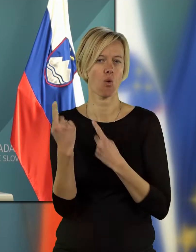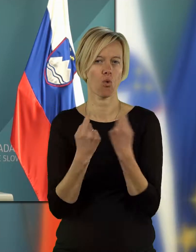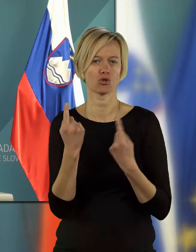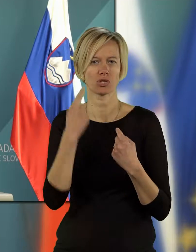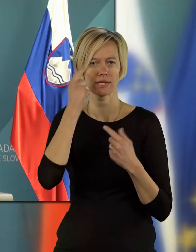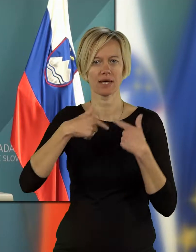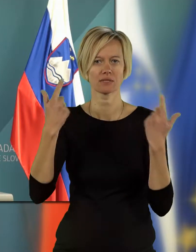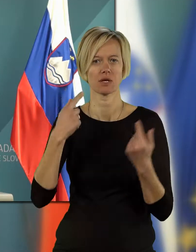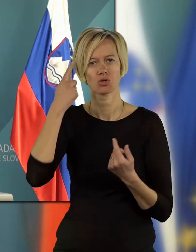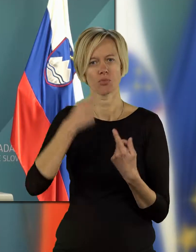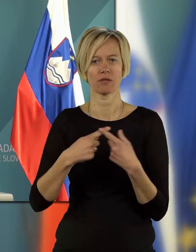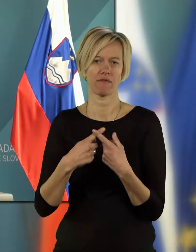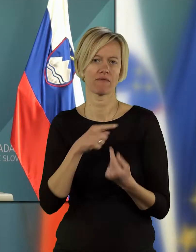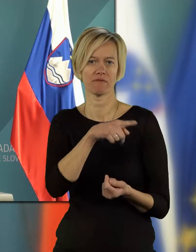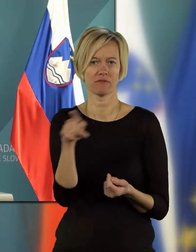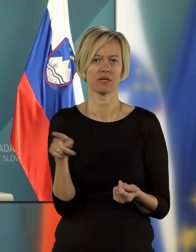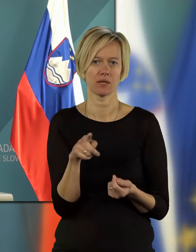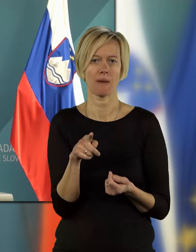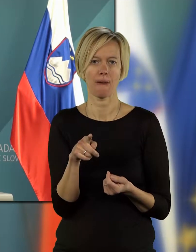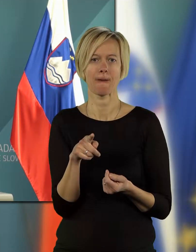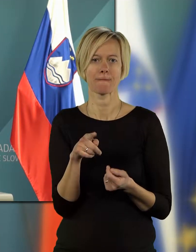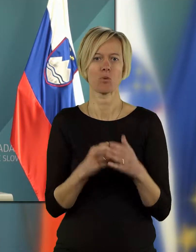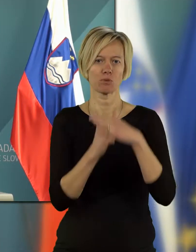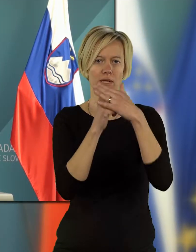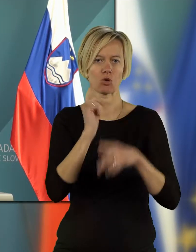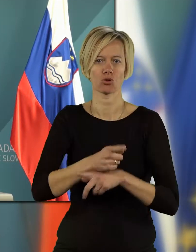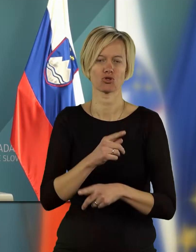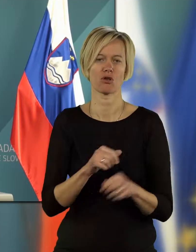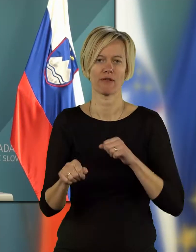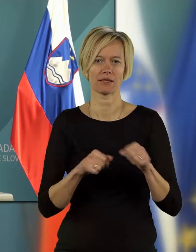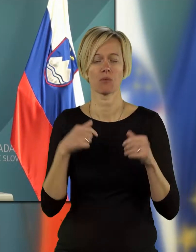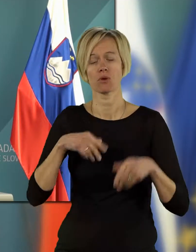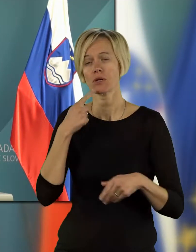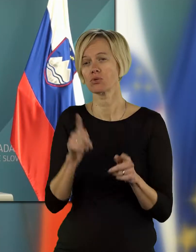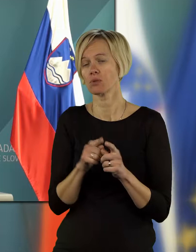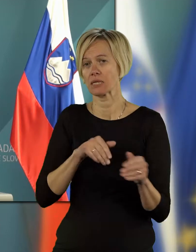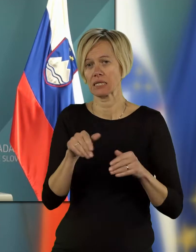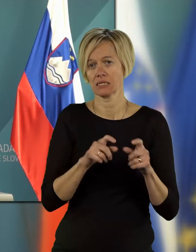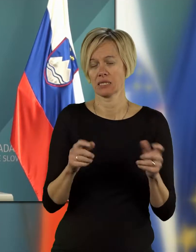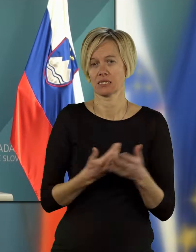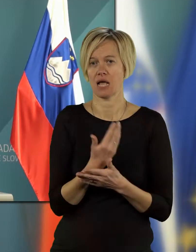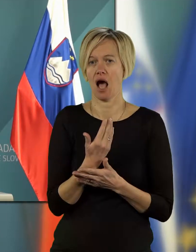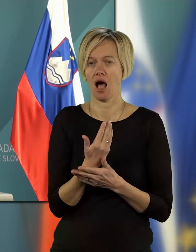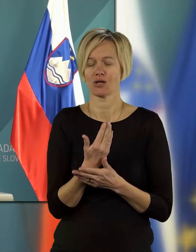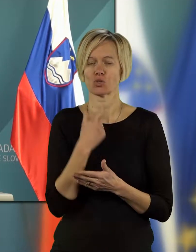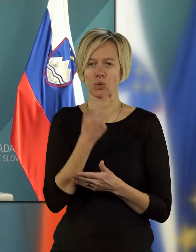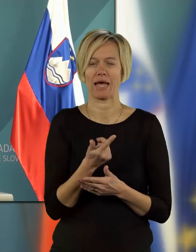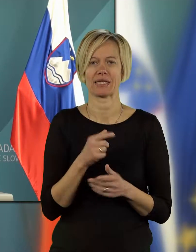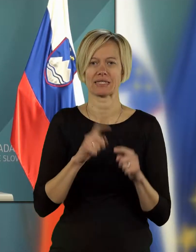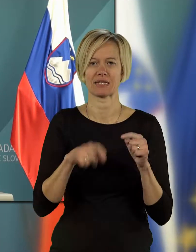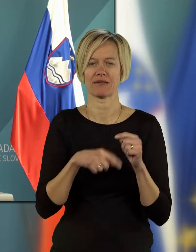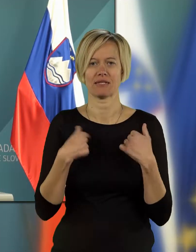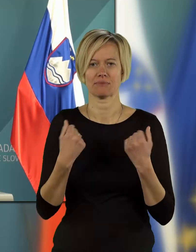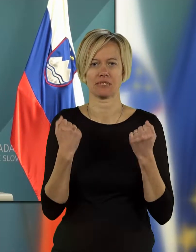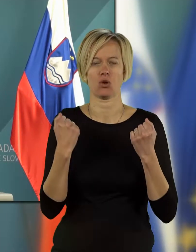okoliščine jasne in domnevam, da podpirate to odločitev vlade. Moram pa reči, da kot minister za zunanje zadeve